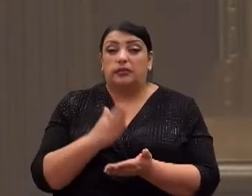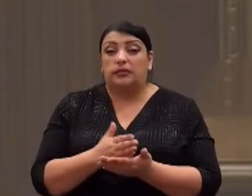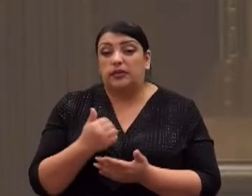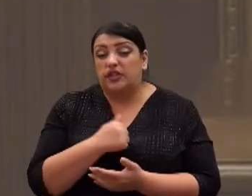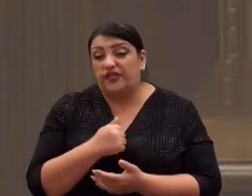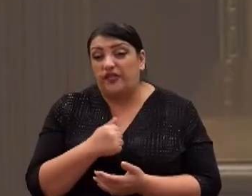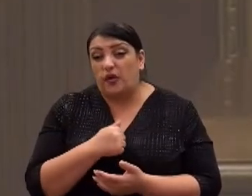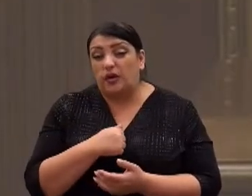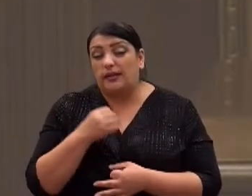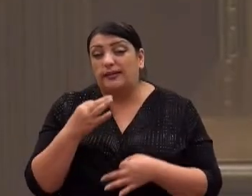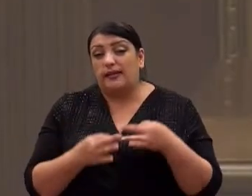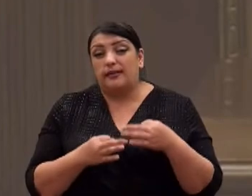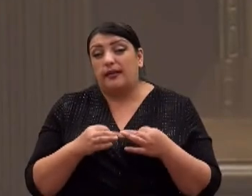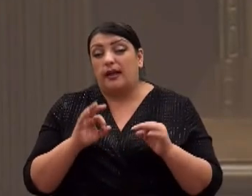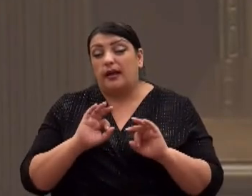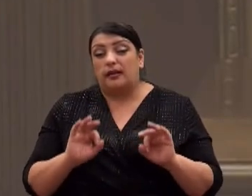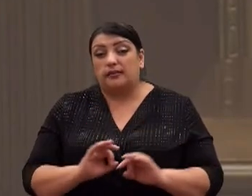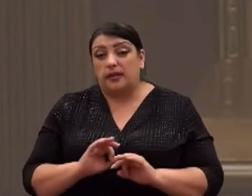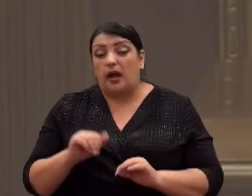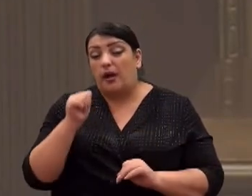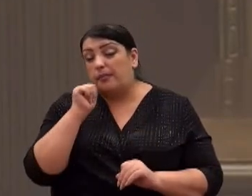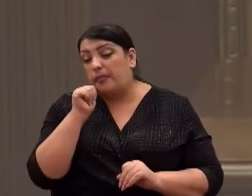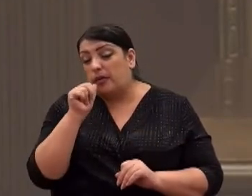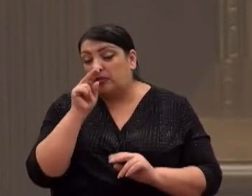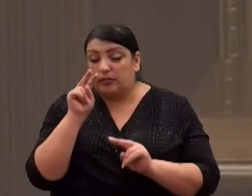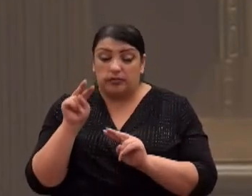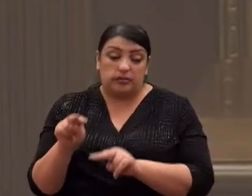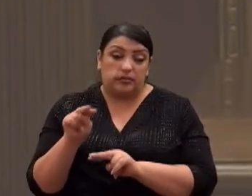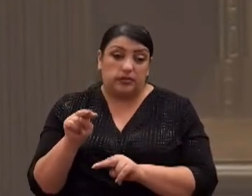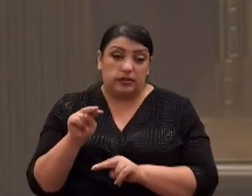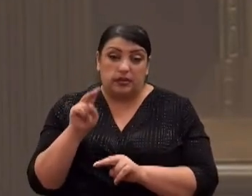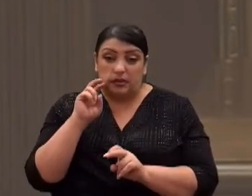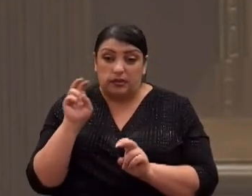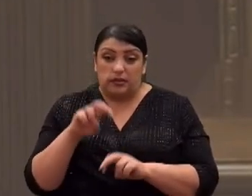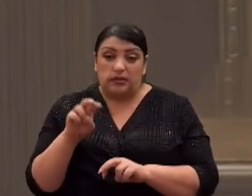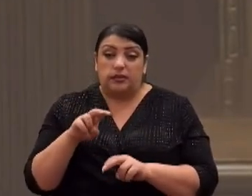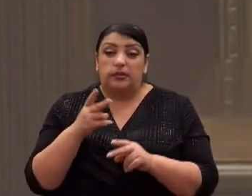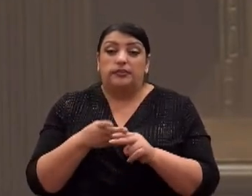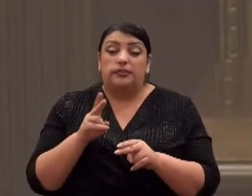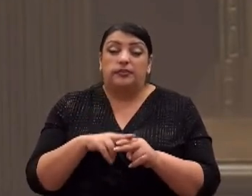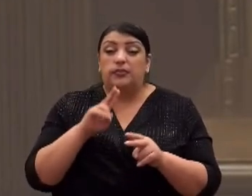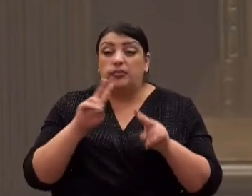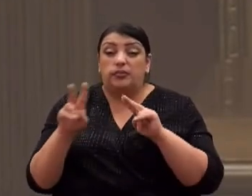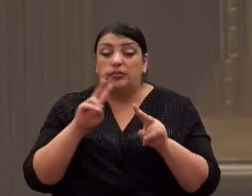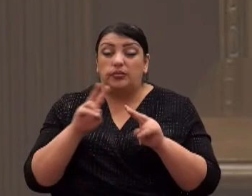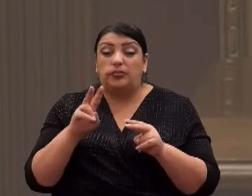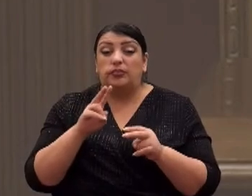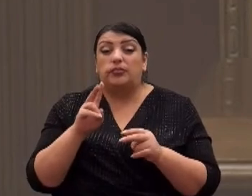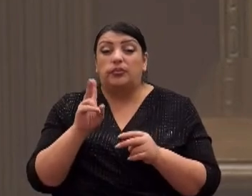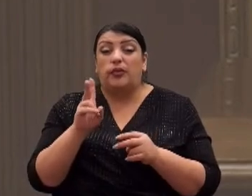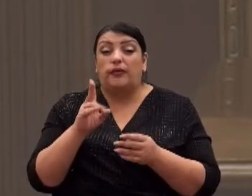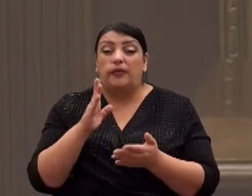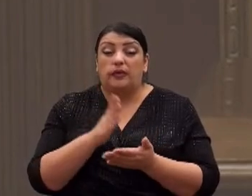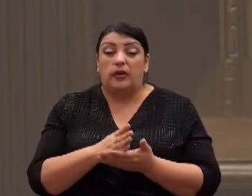զինվորական դատախազի ամենօրյա հսկողության ներքո և բոլոր են դիմում բողոքները, որոնք հասցեագրվում են նաև